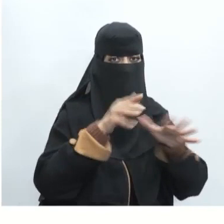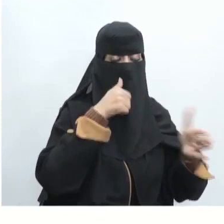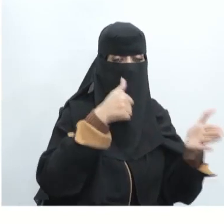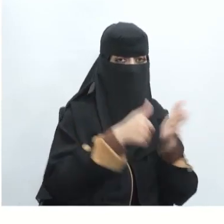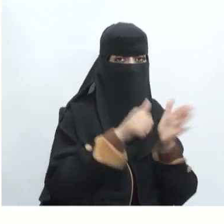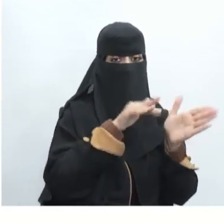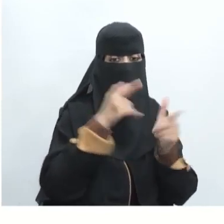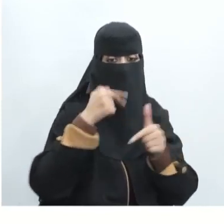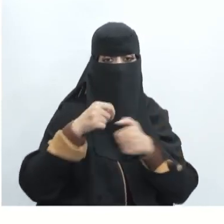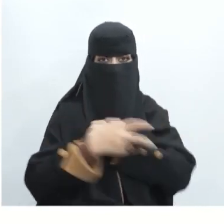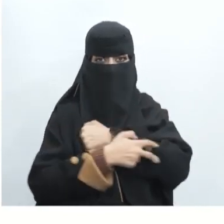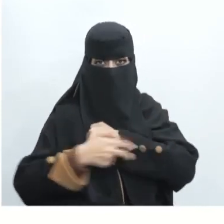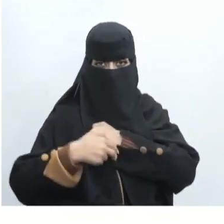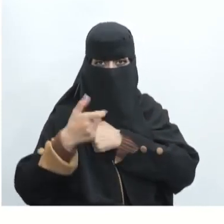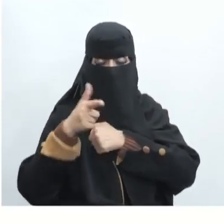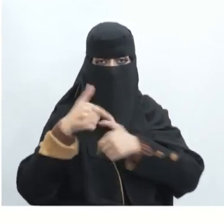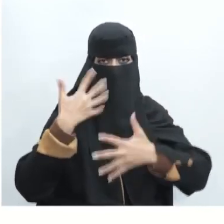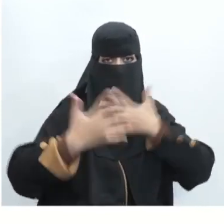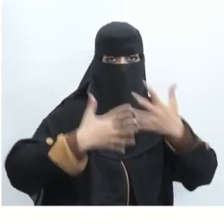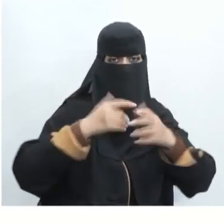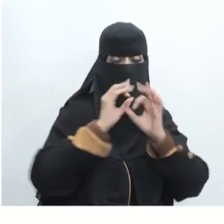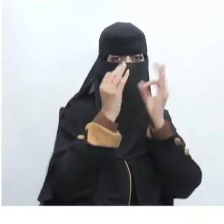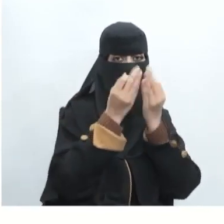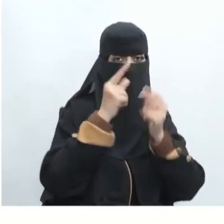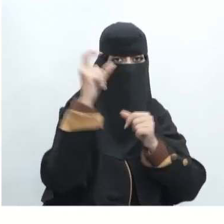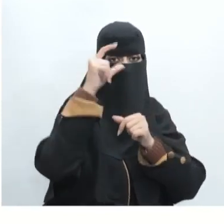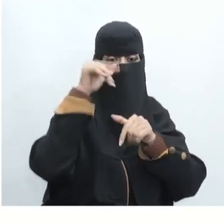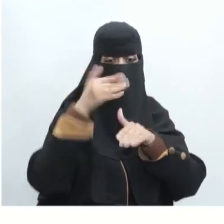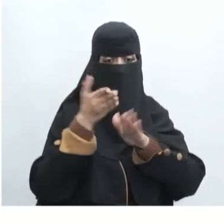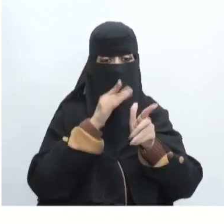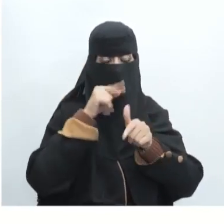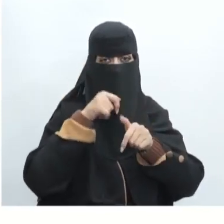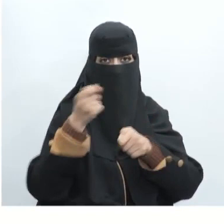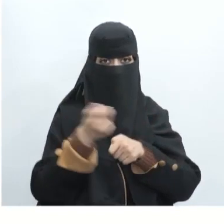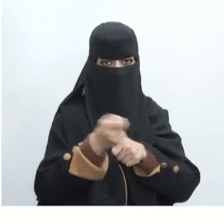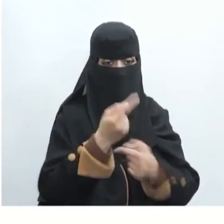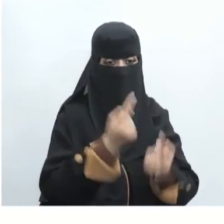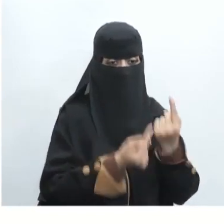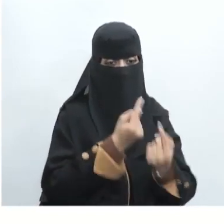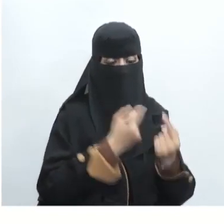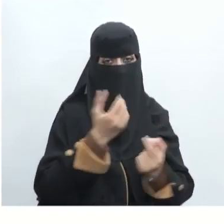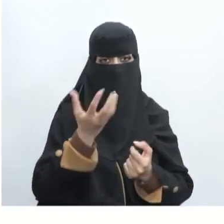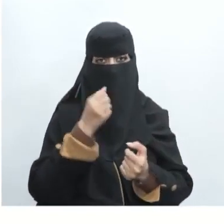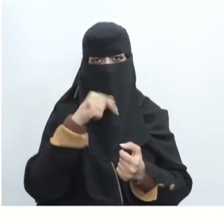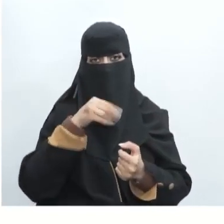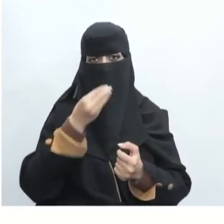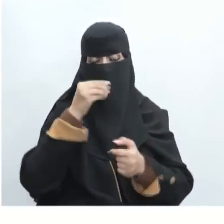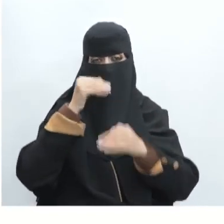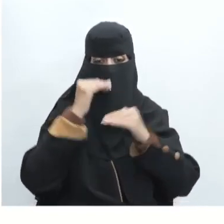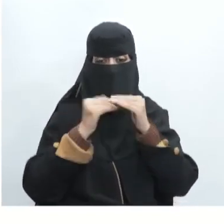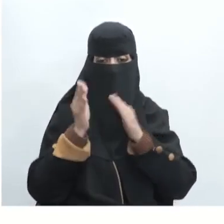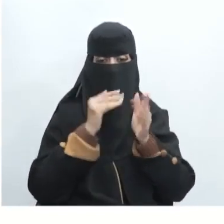الاميه هي الفقر وانشغال المجتمعات الاسلاميه بالرعي والزراعه التقليديه